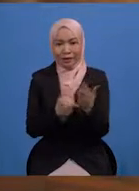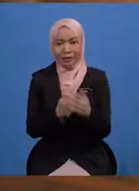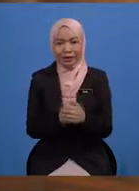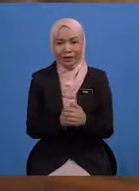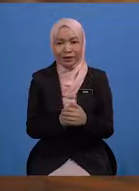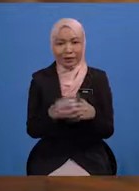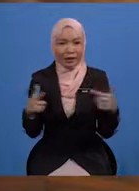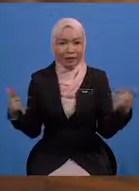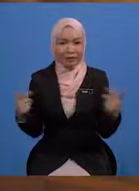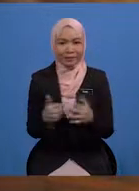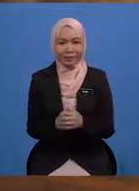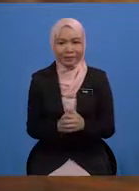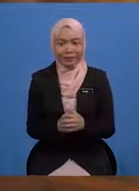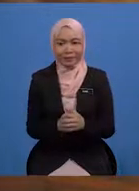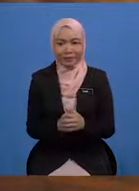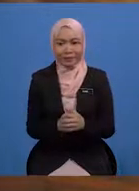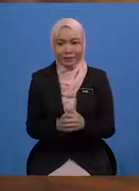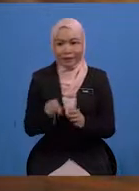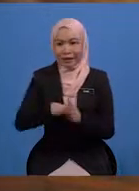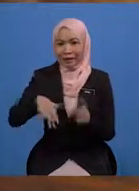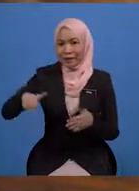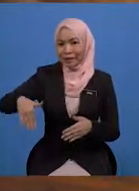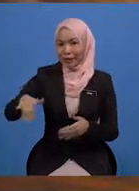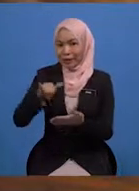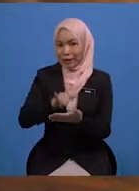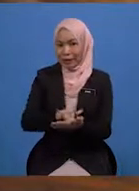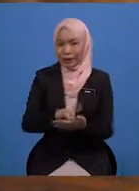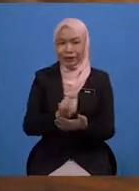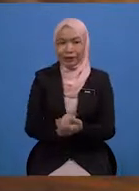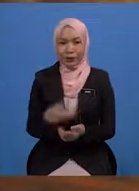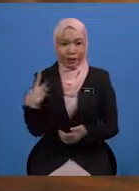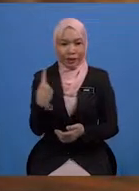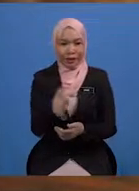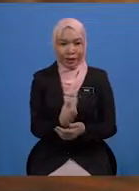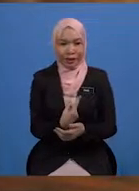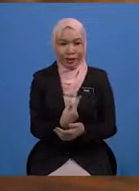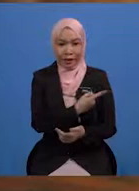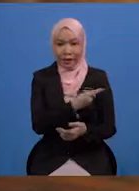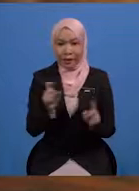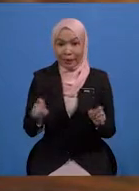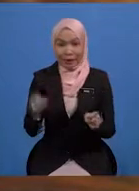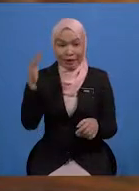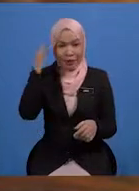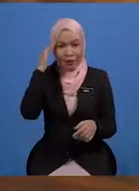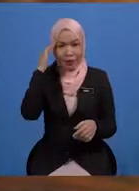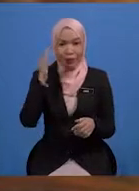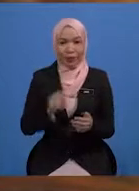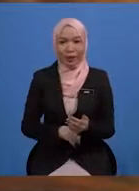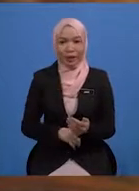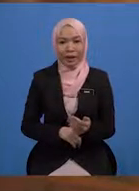Baiklah. Sebelum kita meneroka lebih jauh lagi, ketahuilah bahawa pada peringkat